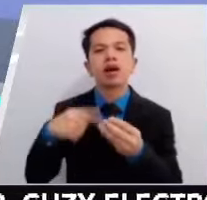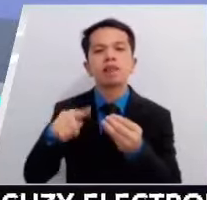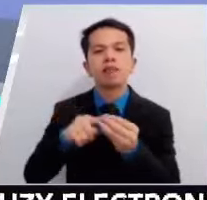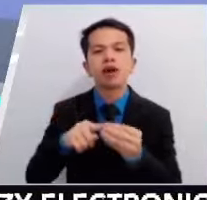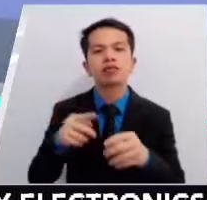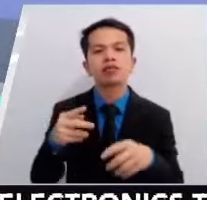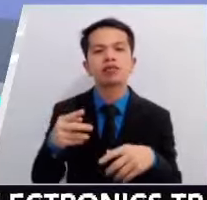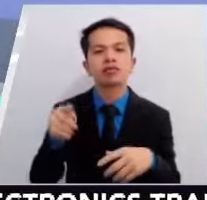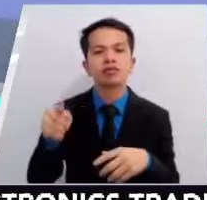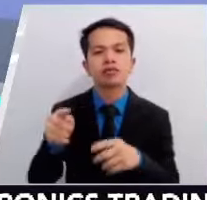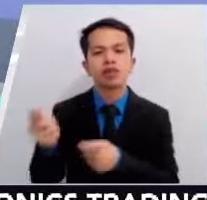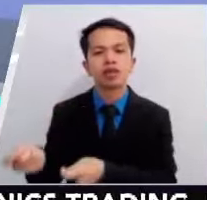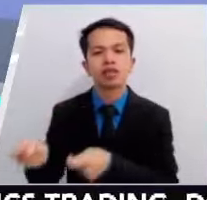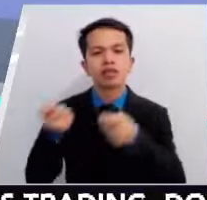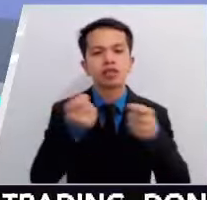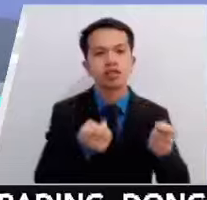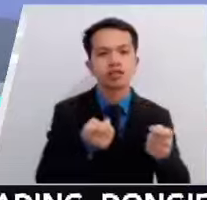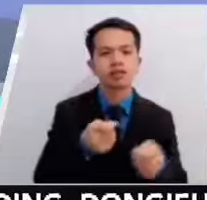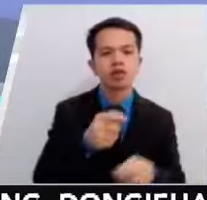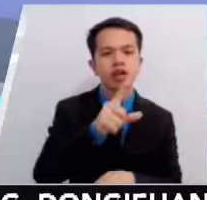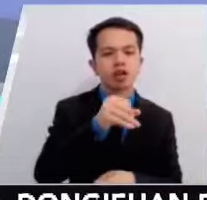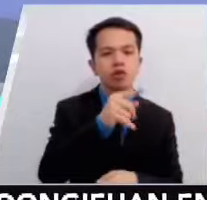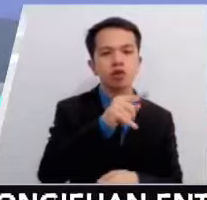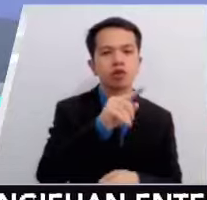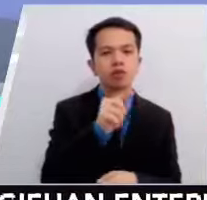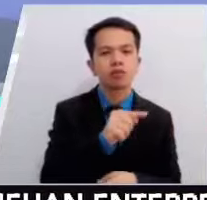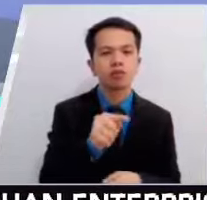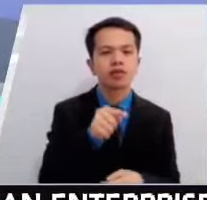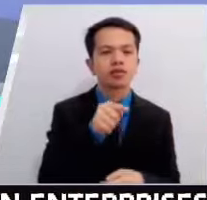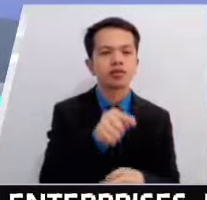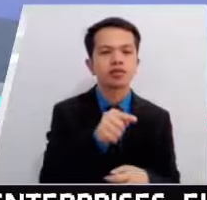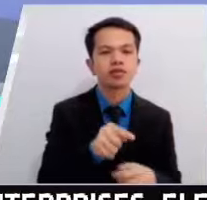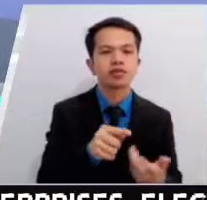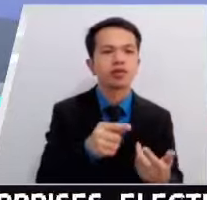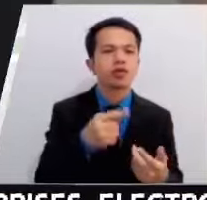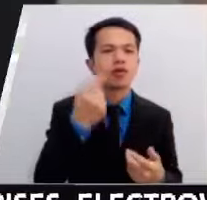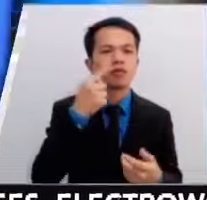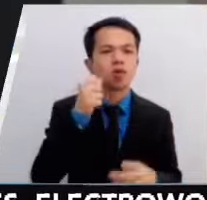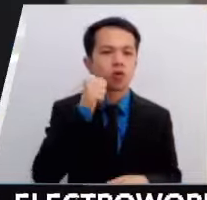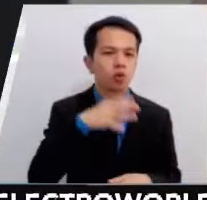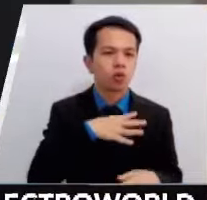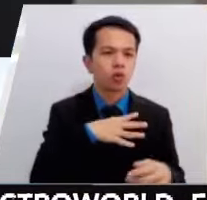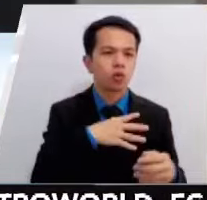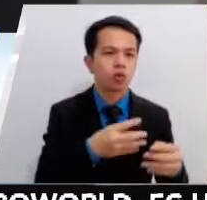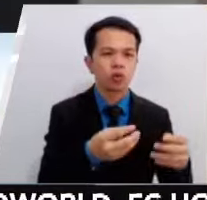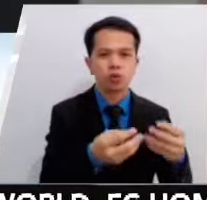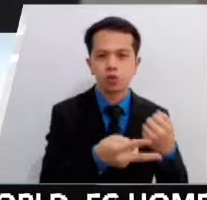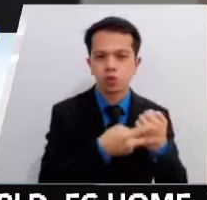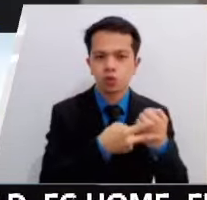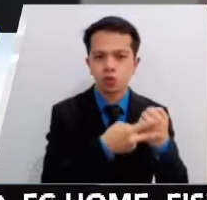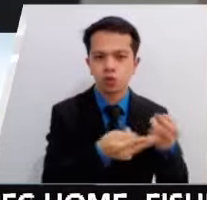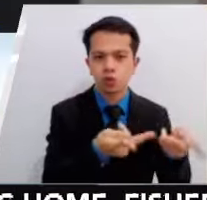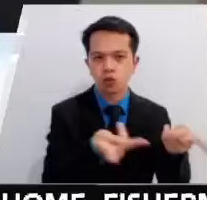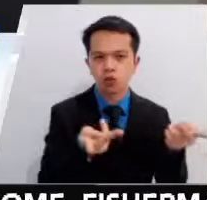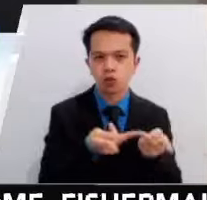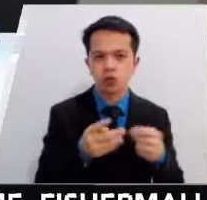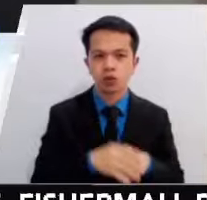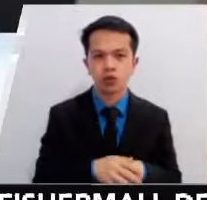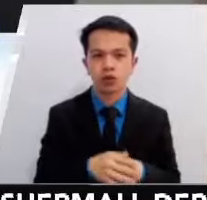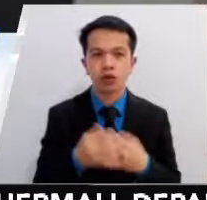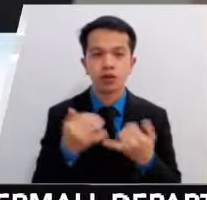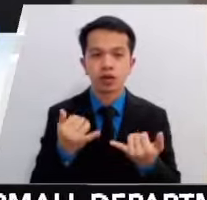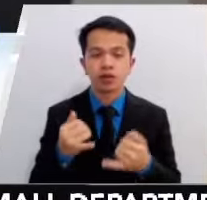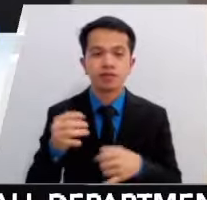kay Attorney Zulayka Lopez sa Correctional Institution for Women. Kabilang dyan ang hindi pagpapapasok umano sa abogado ni Lopez sa detention